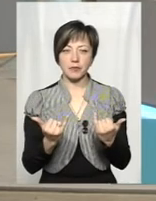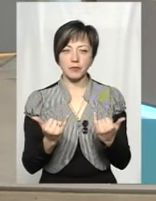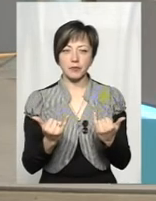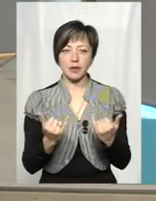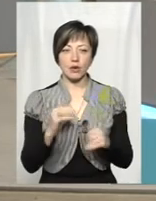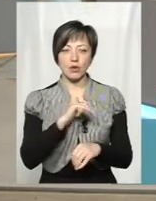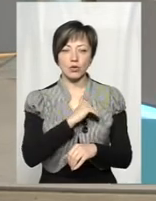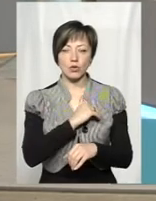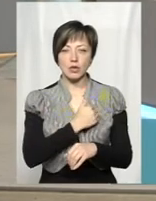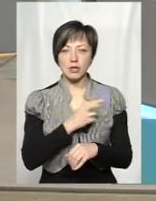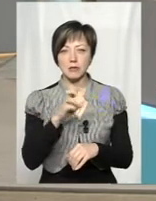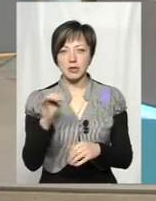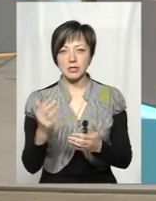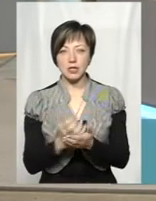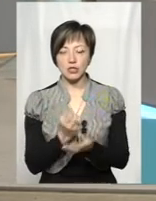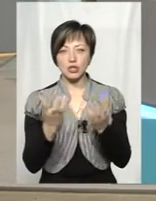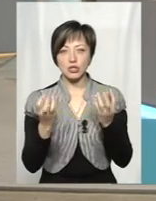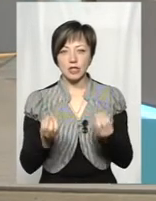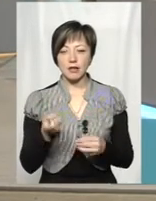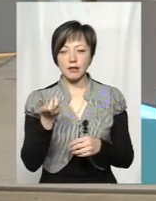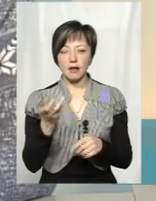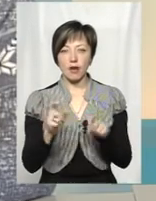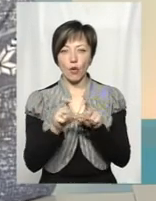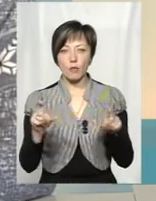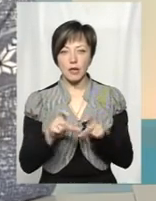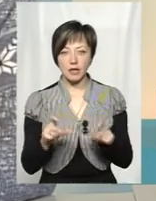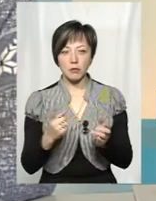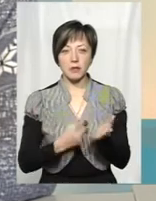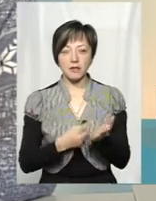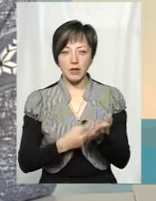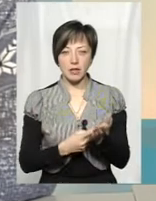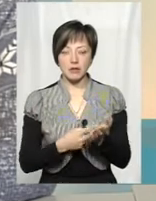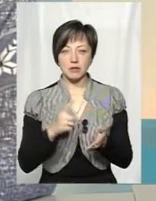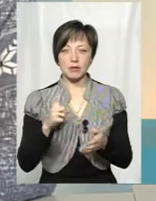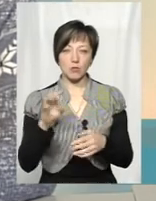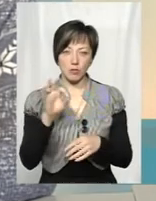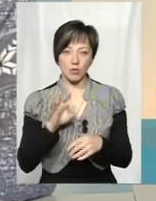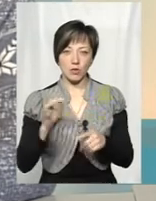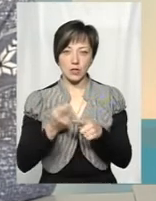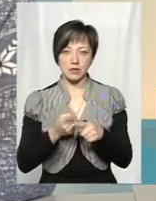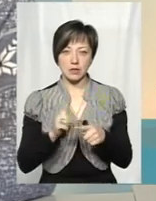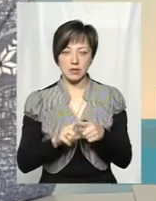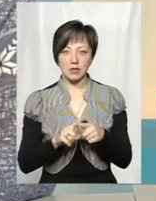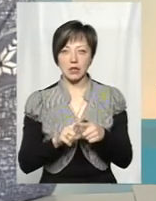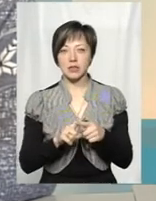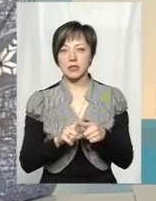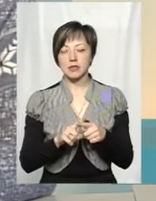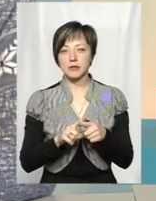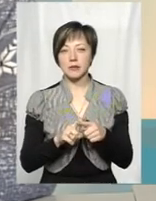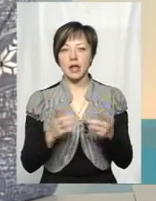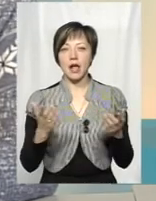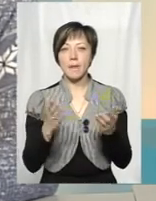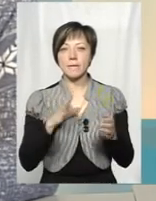дуже хотілося б знайти ще декілька об'єктів, щоб підтвердити з приводу цих святилищ, які ж вони